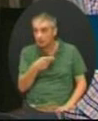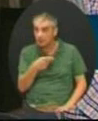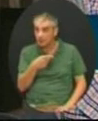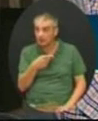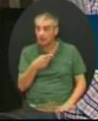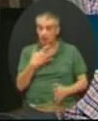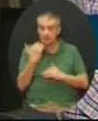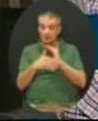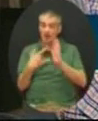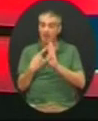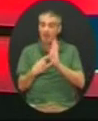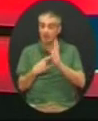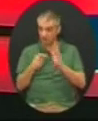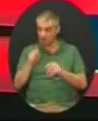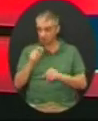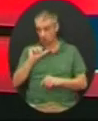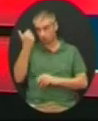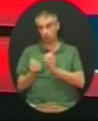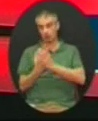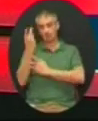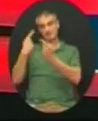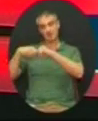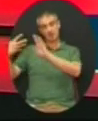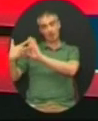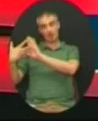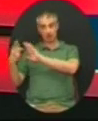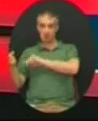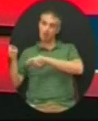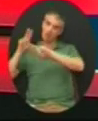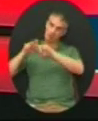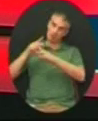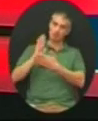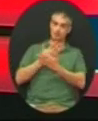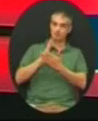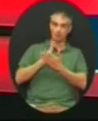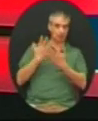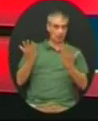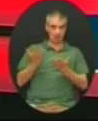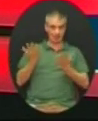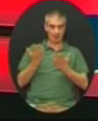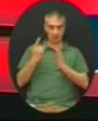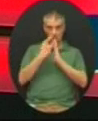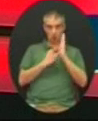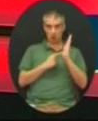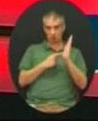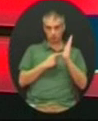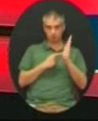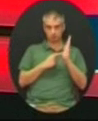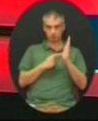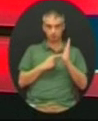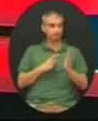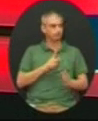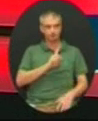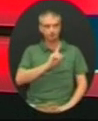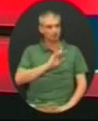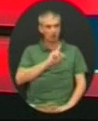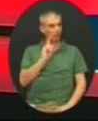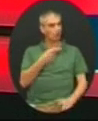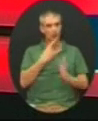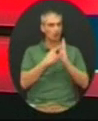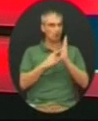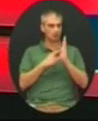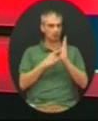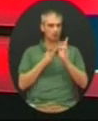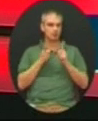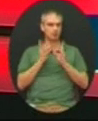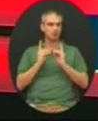מהליכי החקיקה בכנסת? קודם מקימים ועדת חקירה פרלמנטרית, לא. ואז מחליטים איך יראה החוק שרוצים לא לחוקק? כל חוק, לא כל חוק עובר